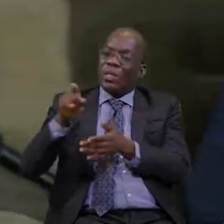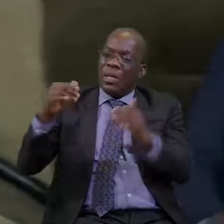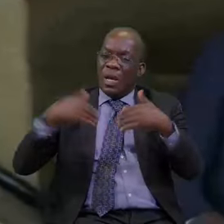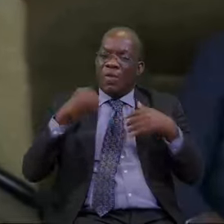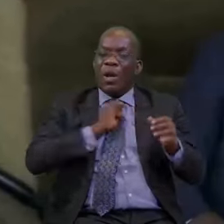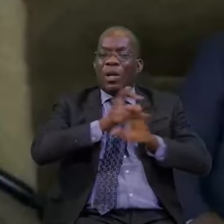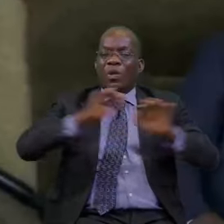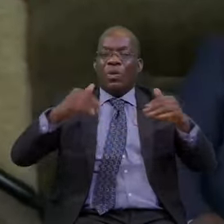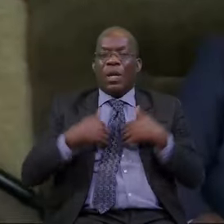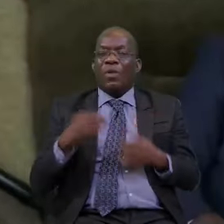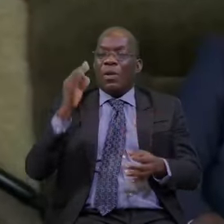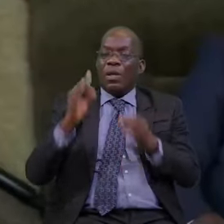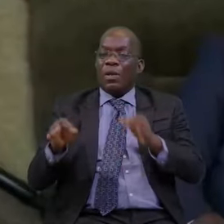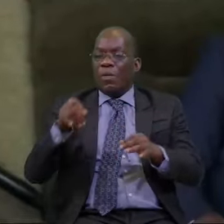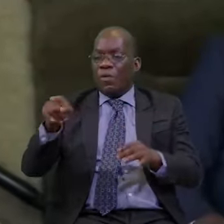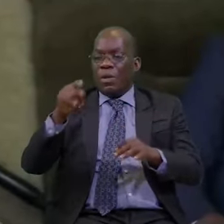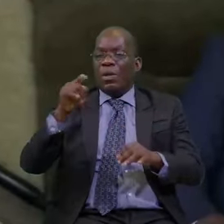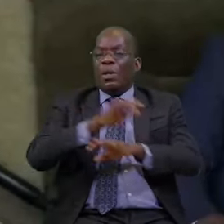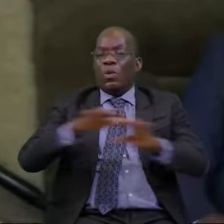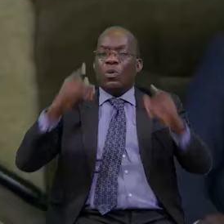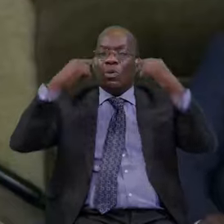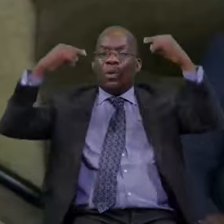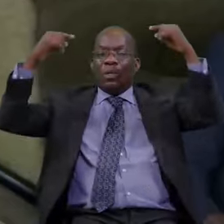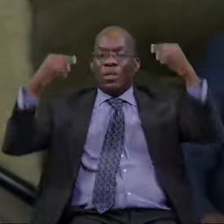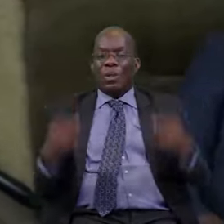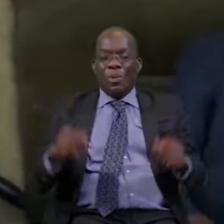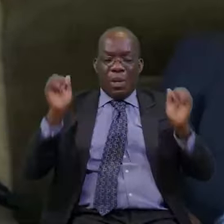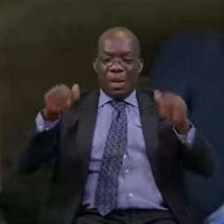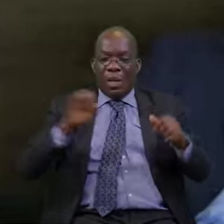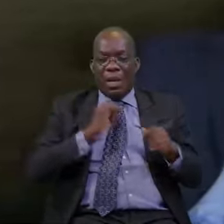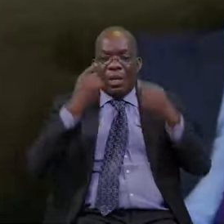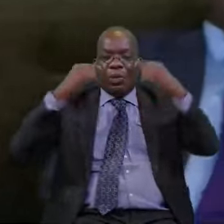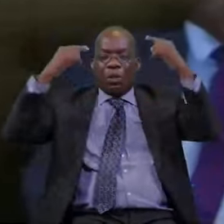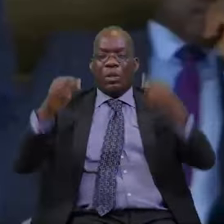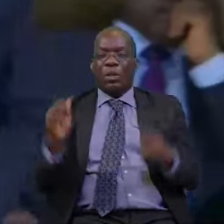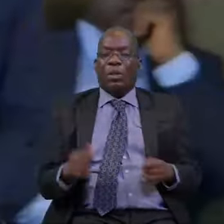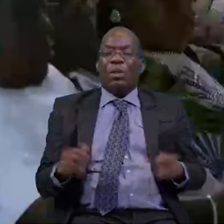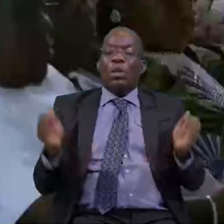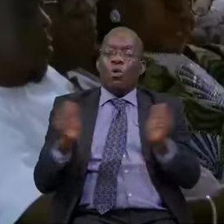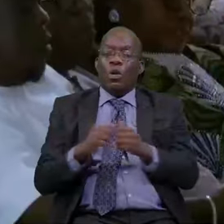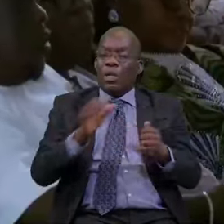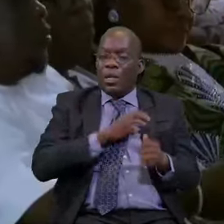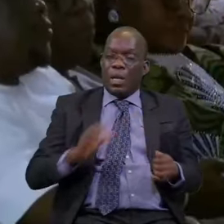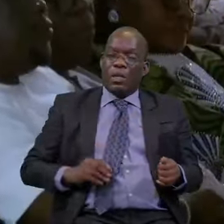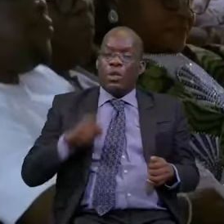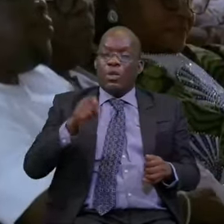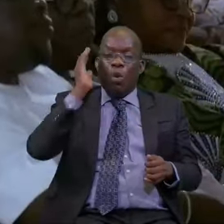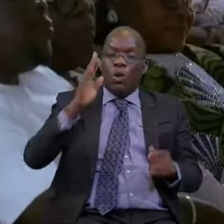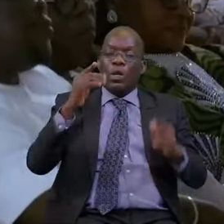rien. Et si lui n'a pas réussi, est-ce que je peux réussir? Avec Christ, vous allez